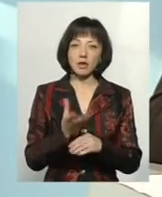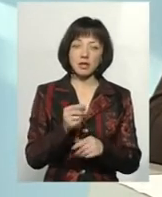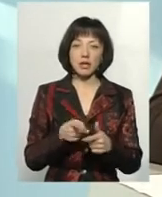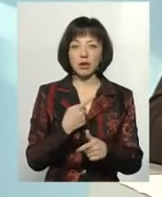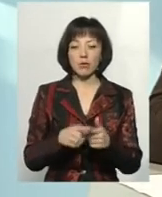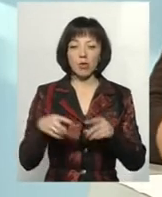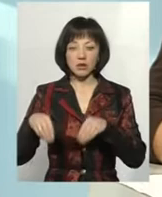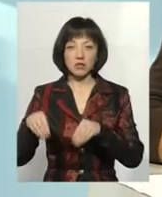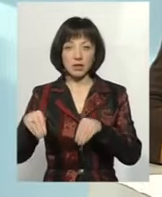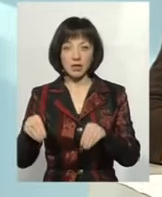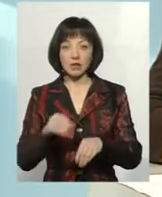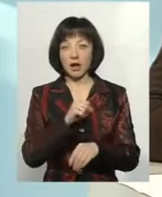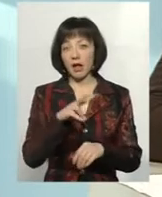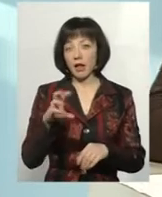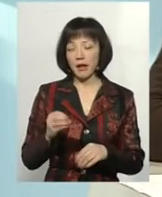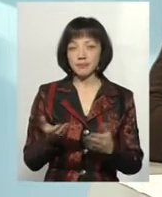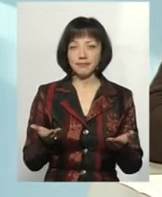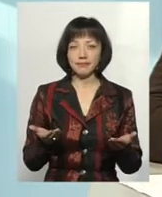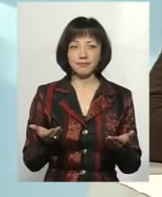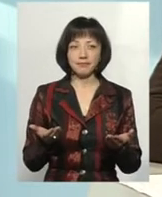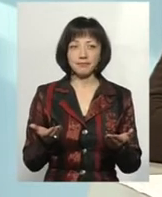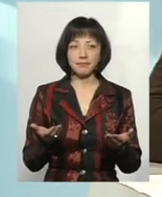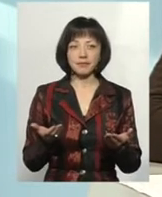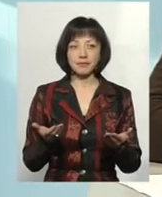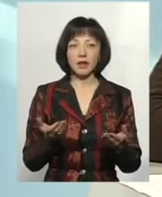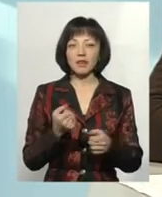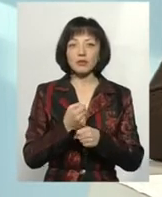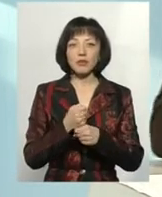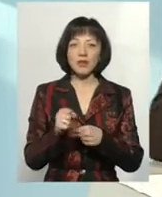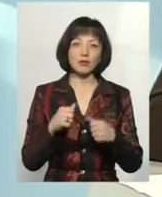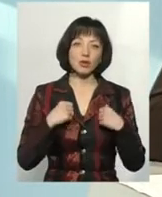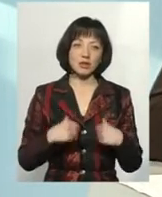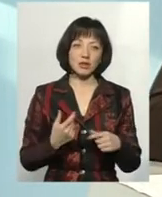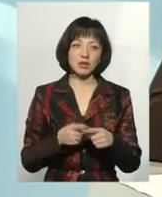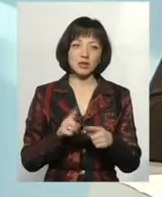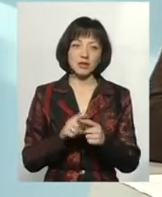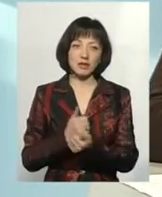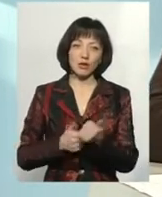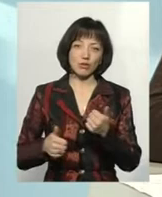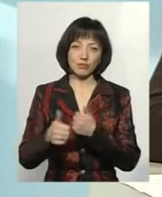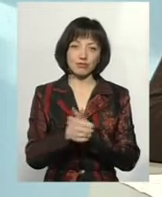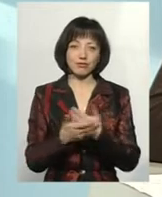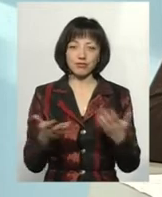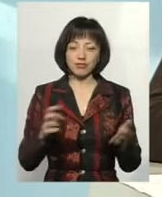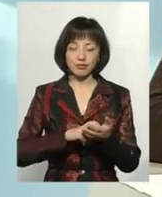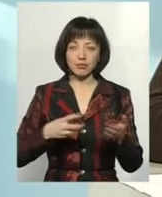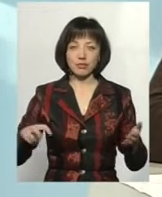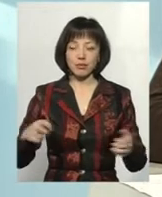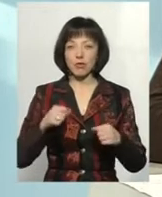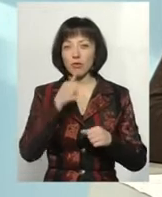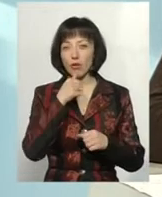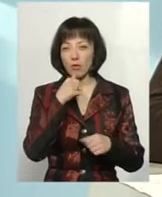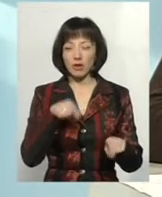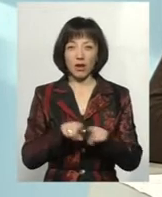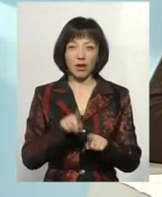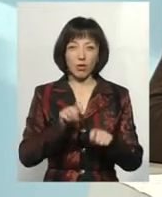дійсно озеленити. Але він ну, настільки зобов'язує, що вони спокійно це все обходять. І тому ми пробуємо такий